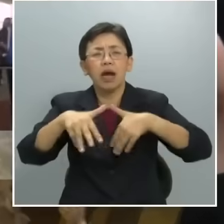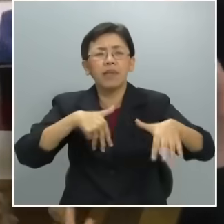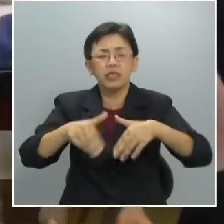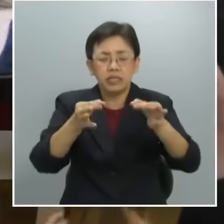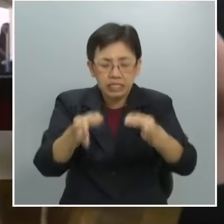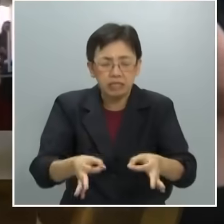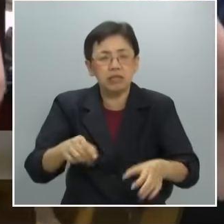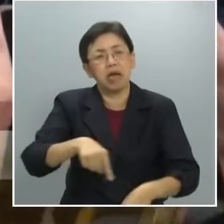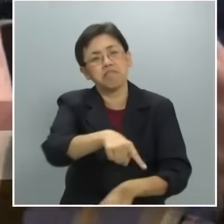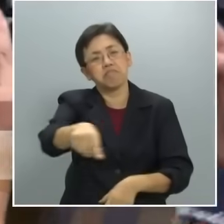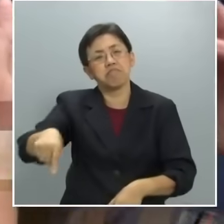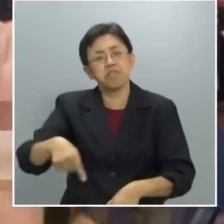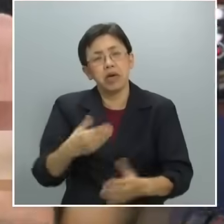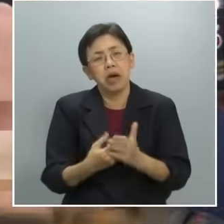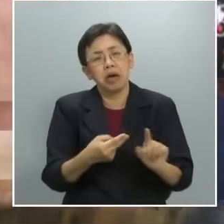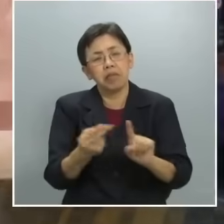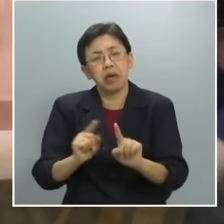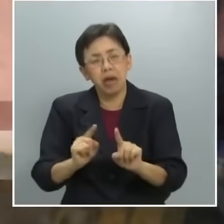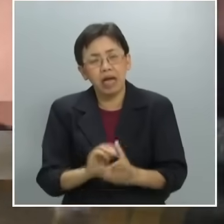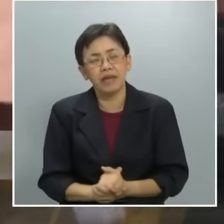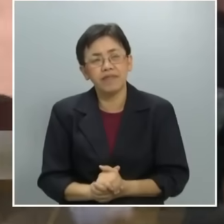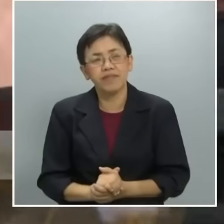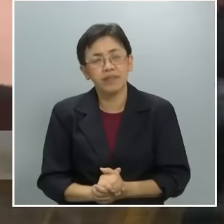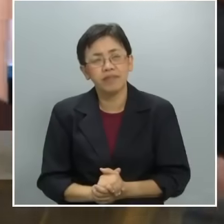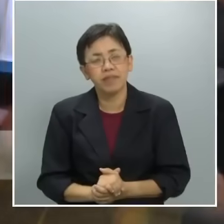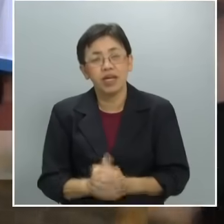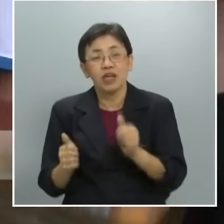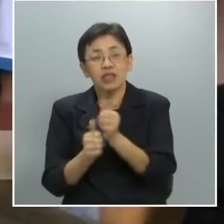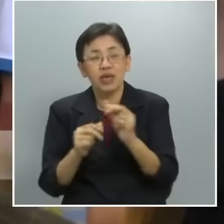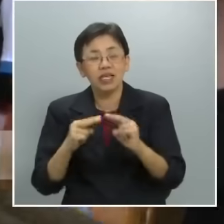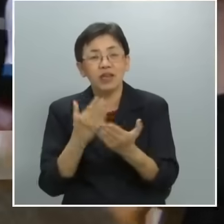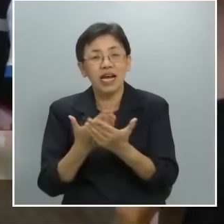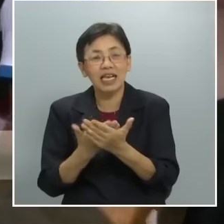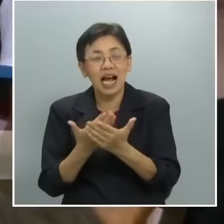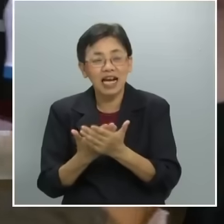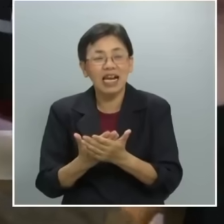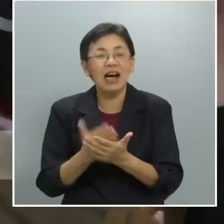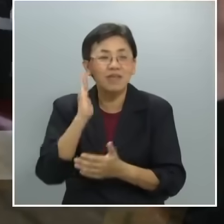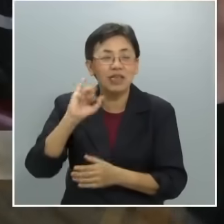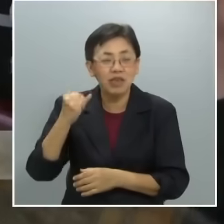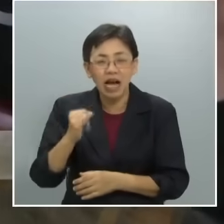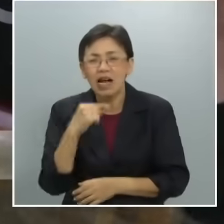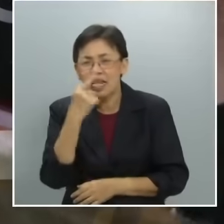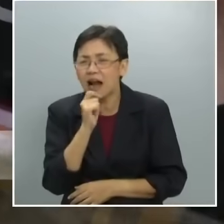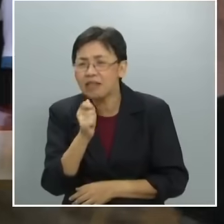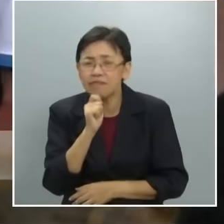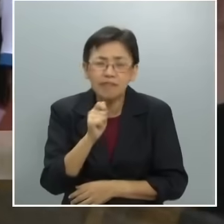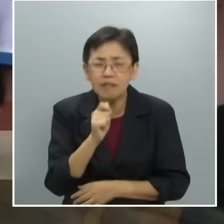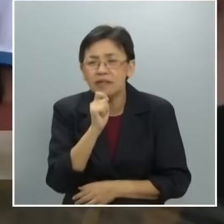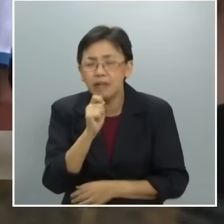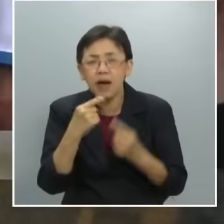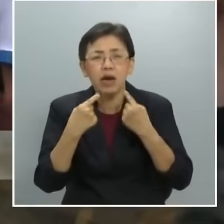ตัดสินยังปกป้องคุณจุลภาบวิวัฒน์รัฐมนตรีช่วยครั้งเวลามีไมค์มาจ่อปากท่านก็ต้องต